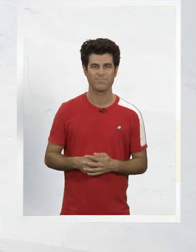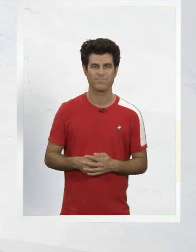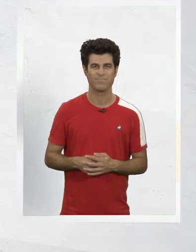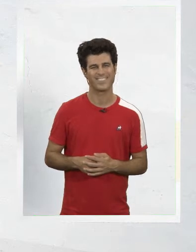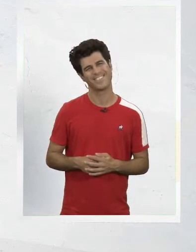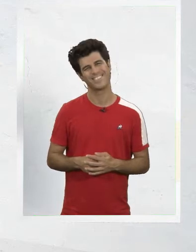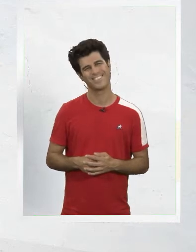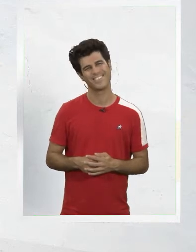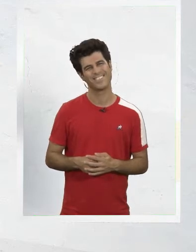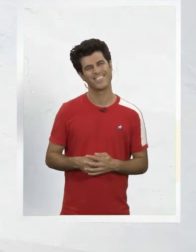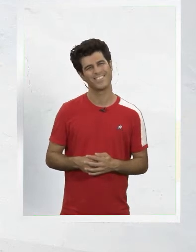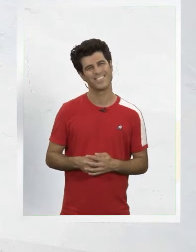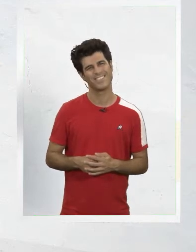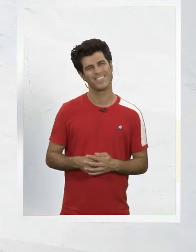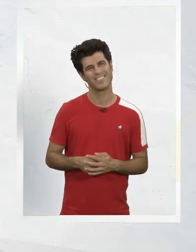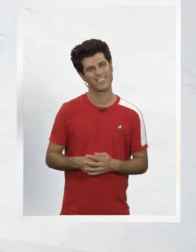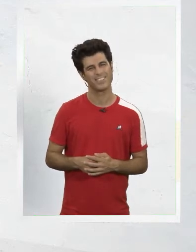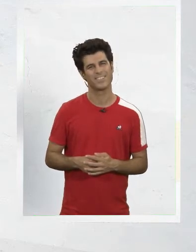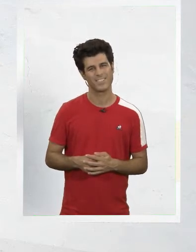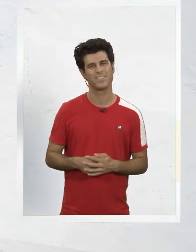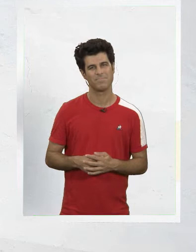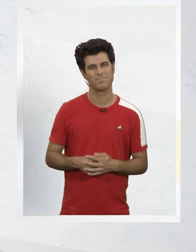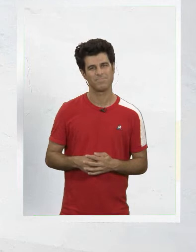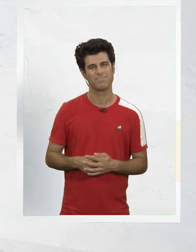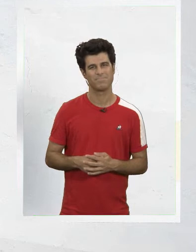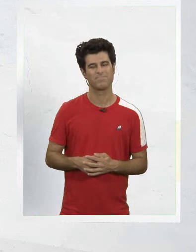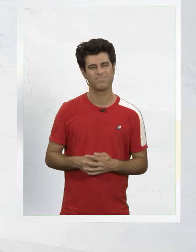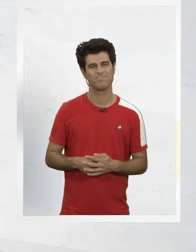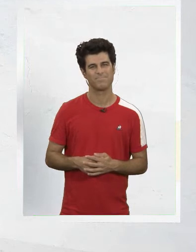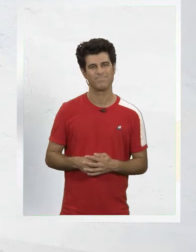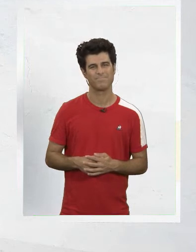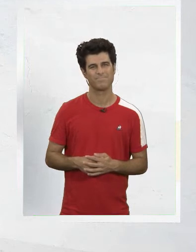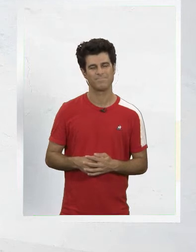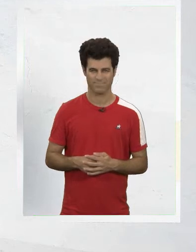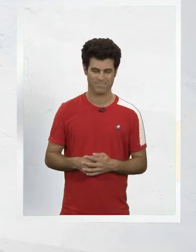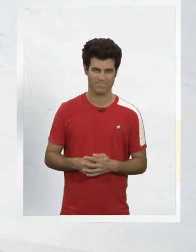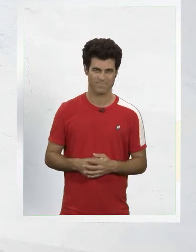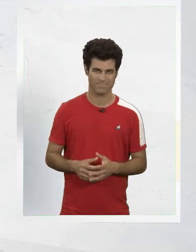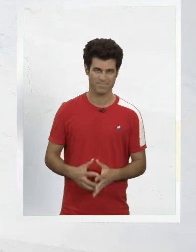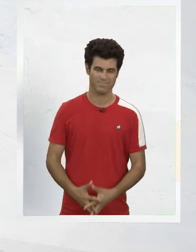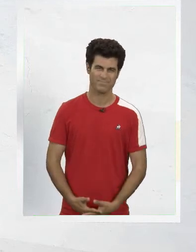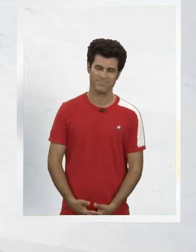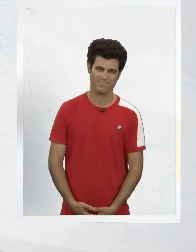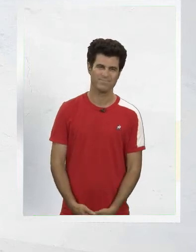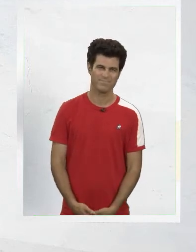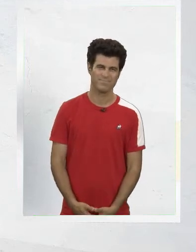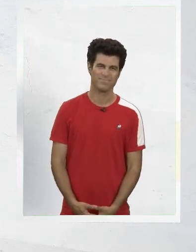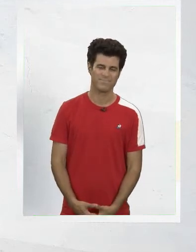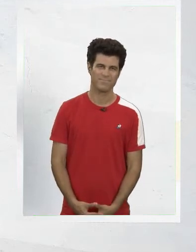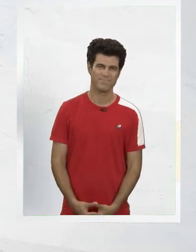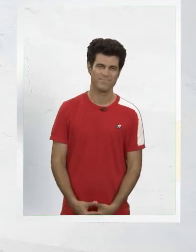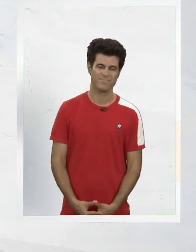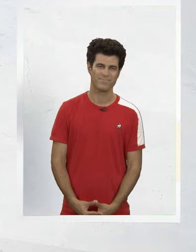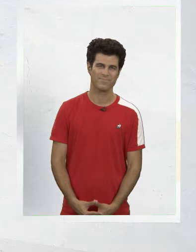חיבוק מרפקים. תמר היא חברה. נתחיל מזה. שלי ושל עוד הרבה אנשים בבניין, היא